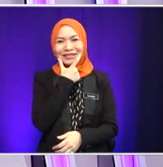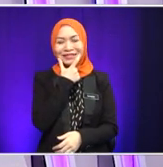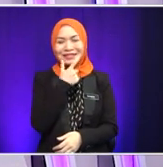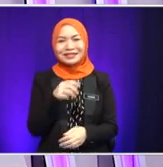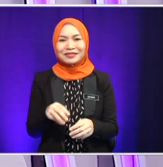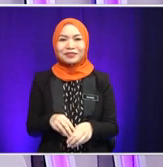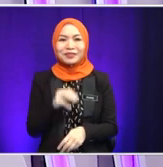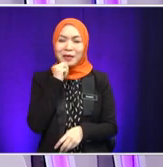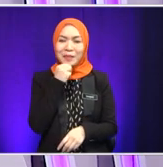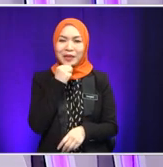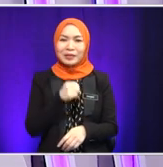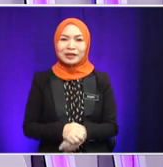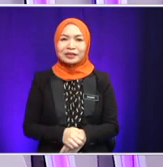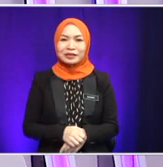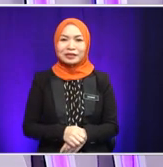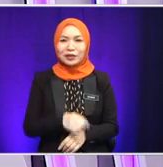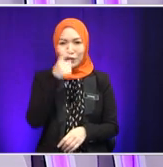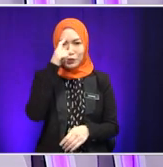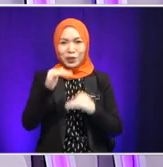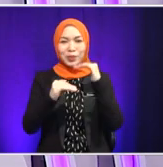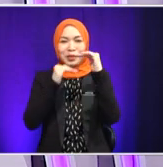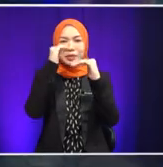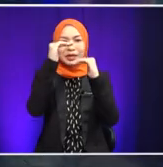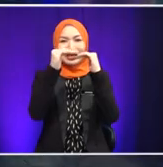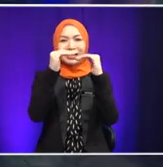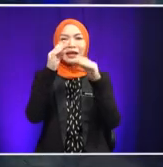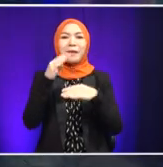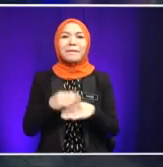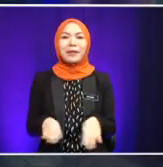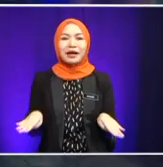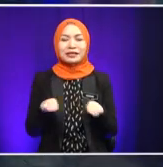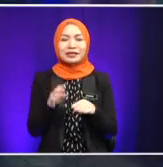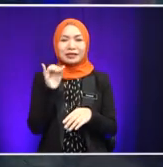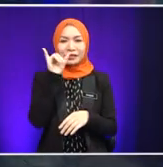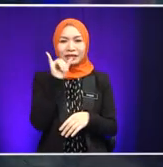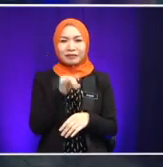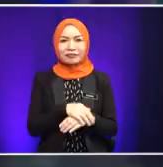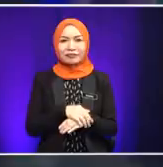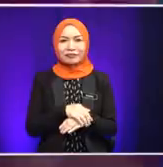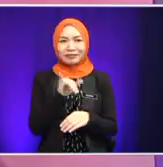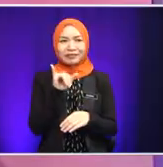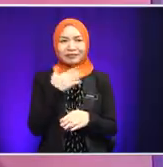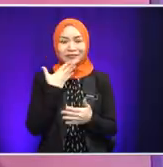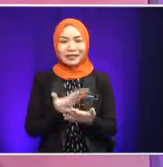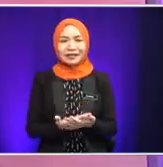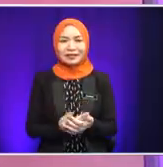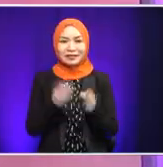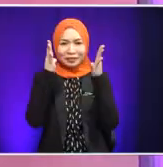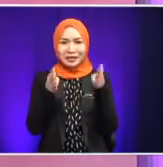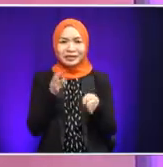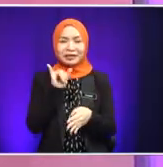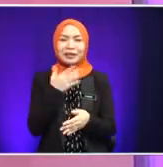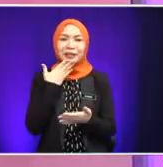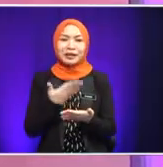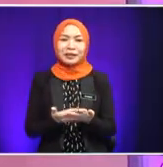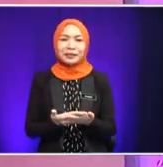untuk membina bangsa yang padu Saya punya Oke petang hari